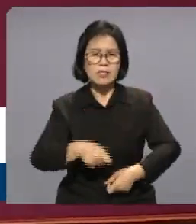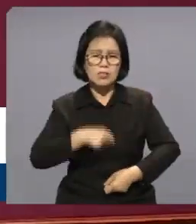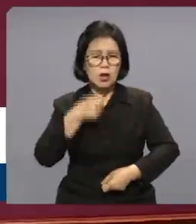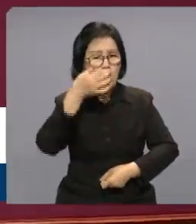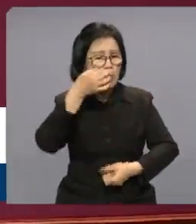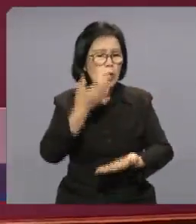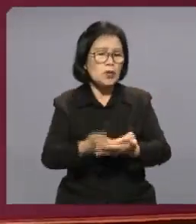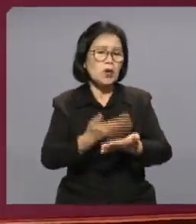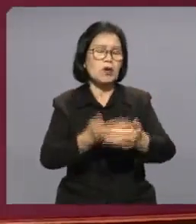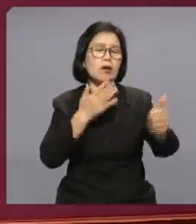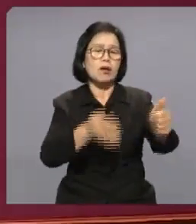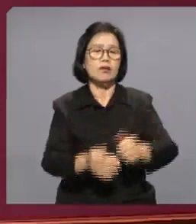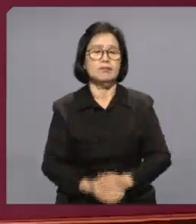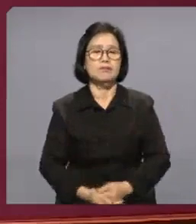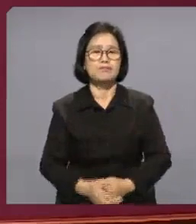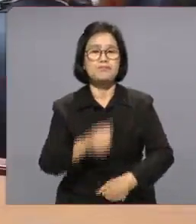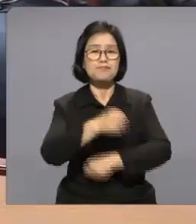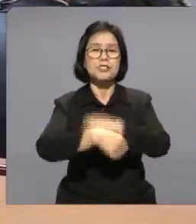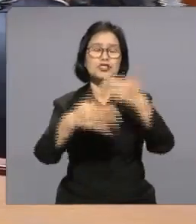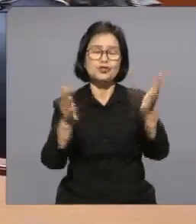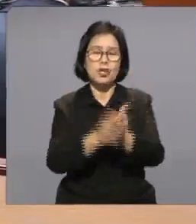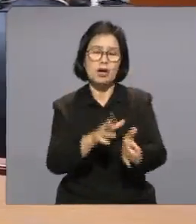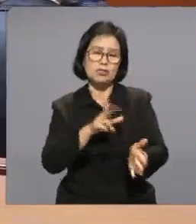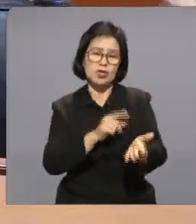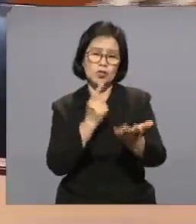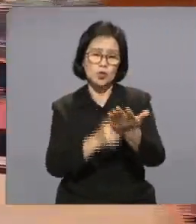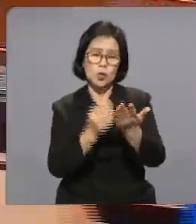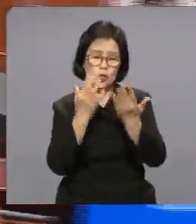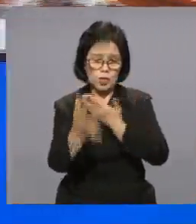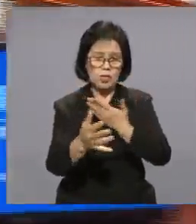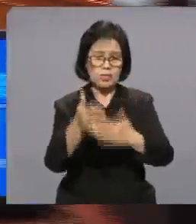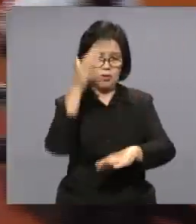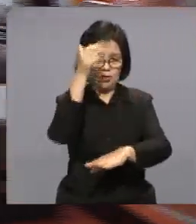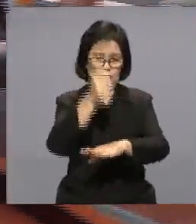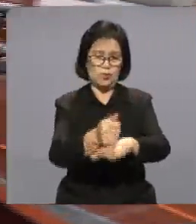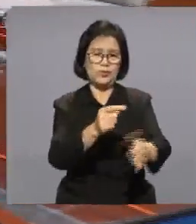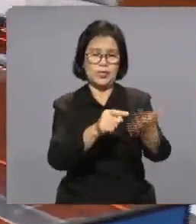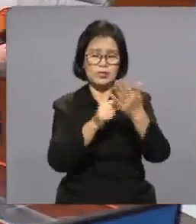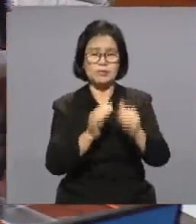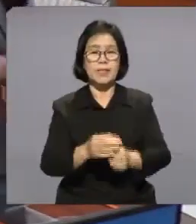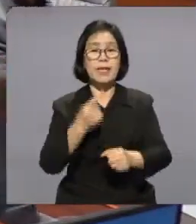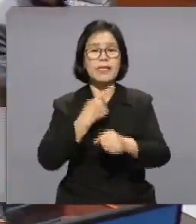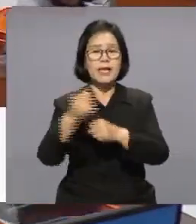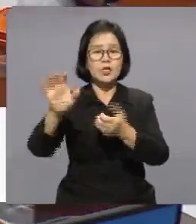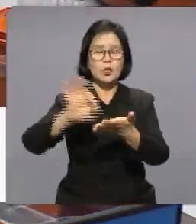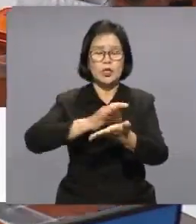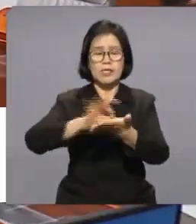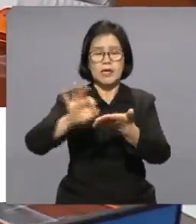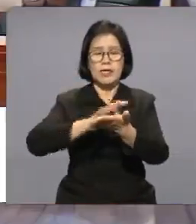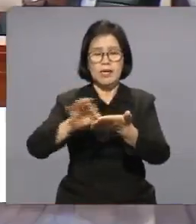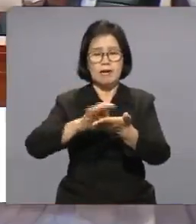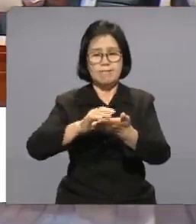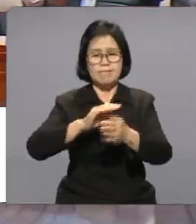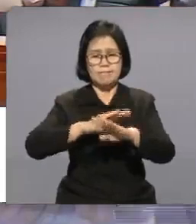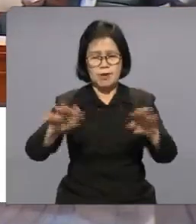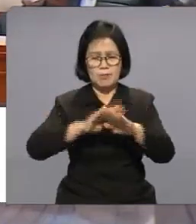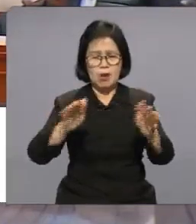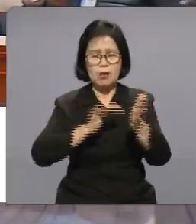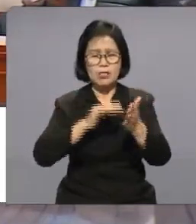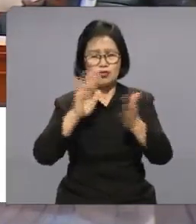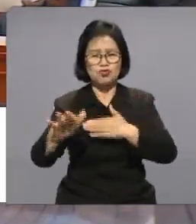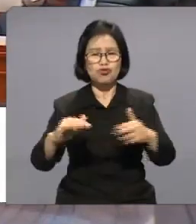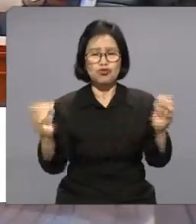보여달라. 더불어민주당이 의원총회에서 내린 결론입니다. 내년도 예산안 처리 직후